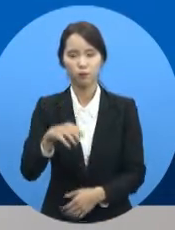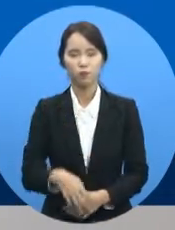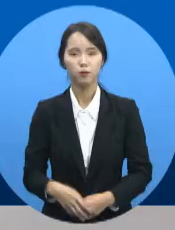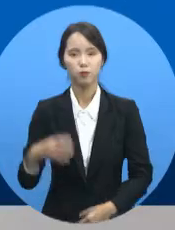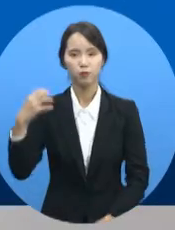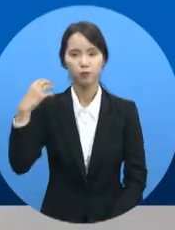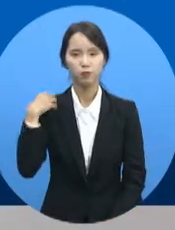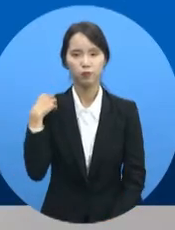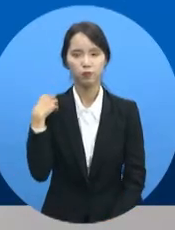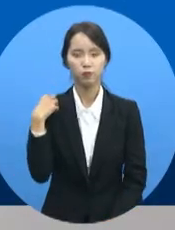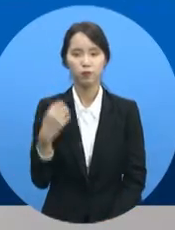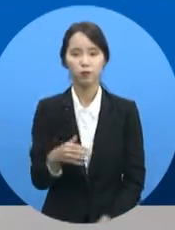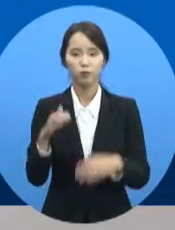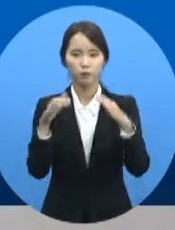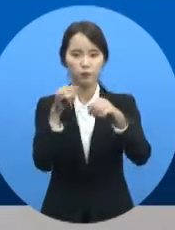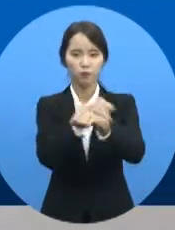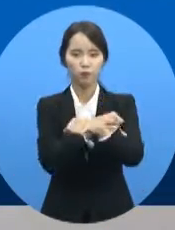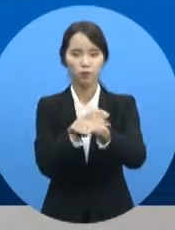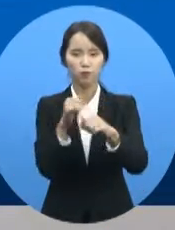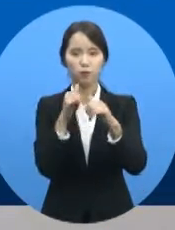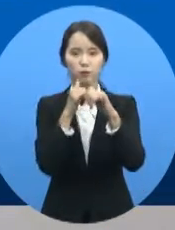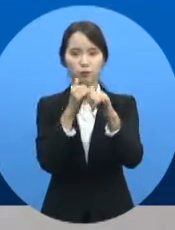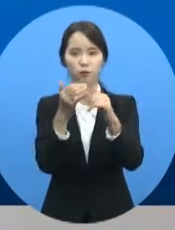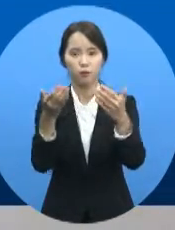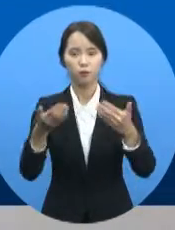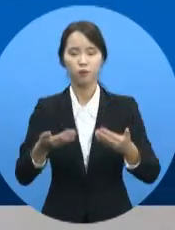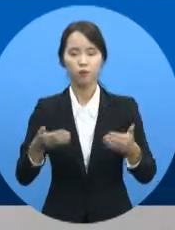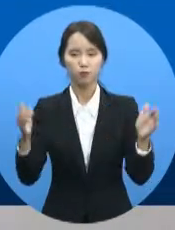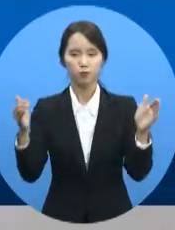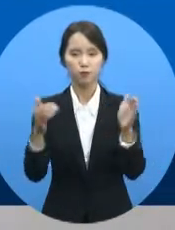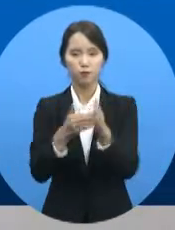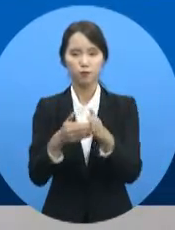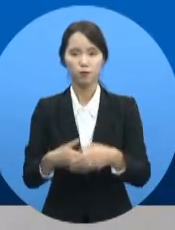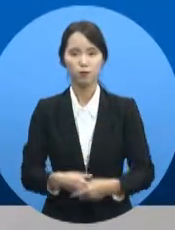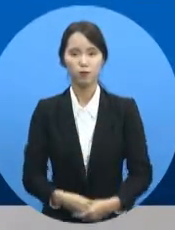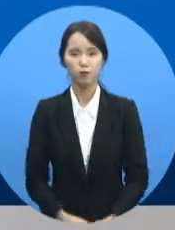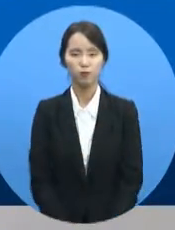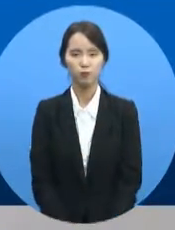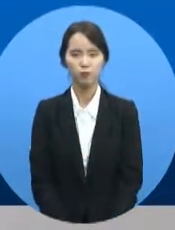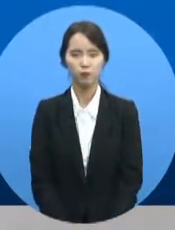한국공예디자인문화진흥원이 주관하는 2018 대한민국 공공디자인 대상에서